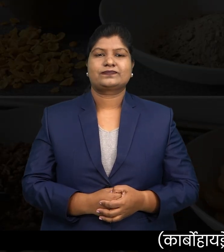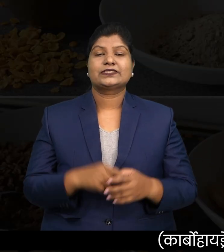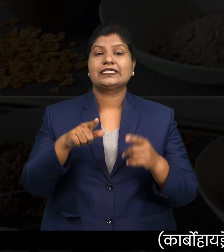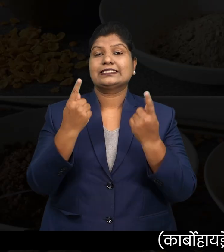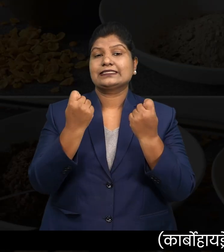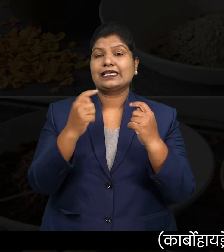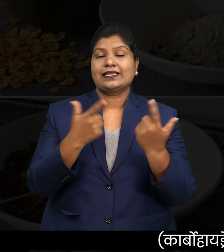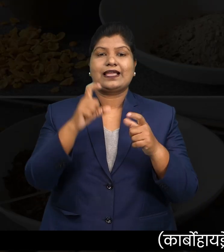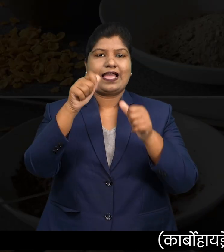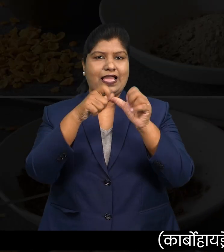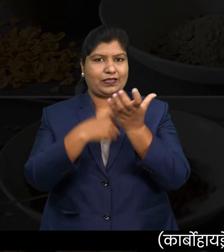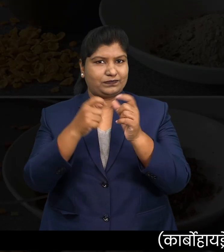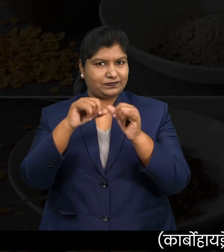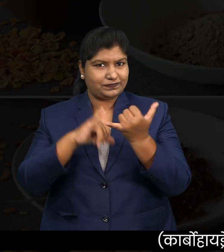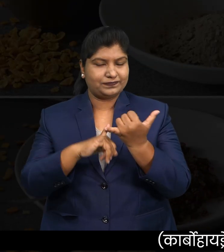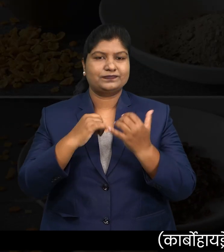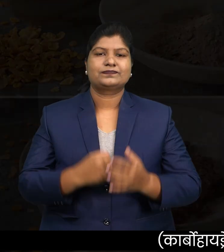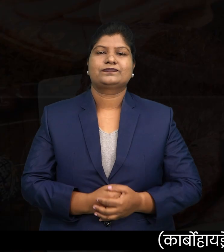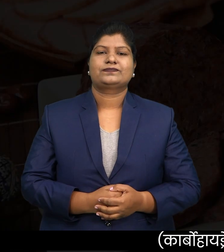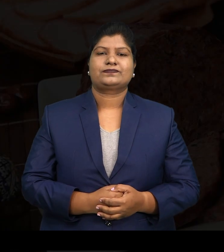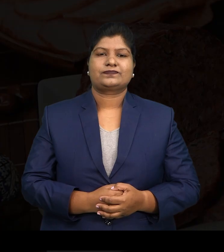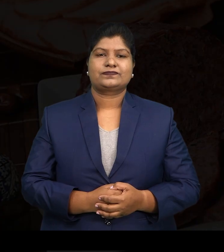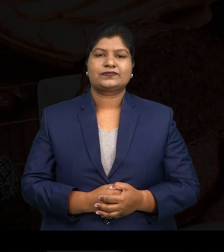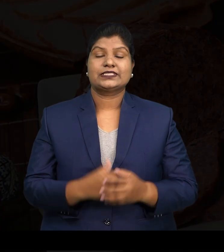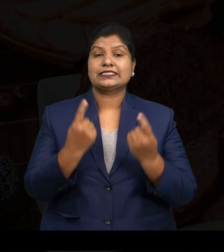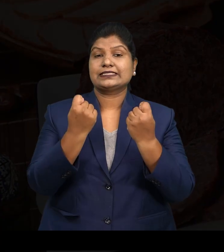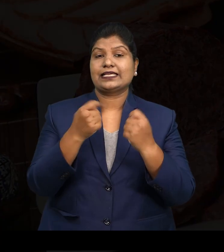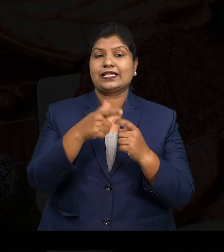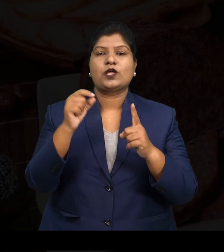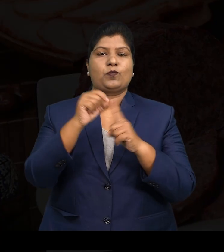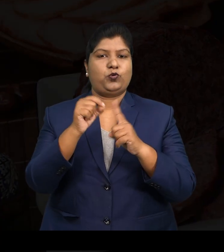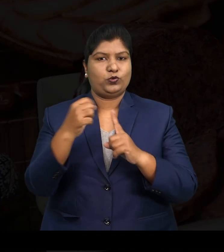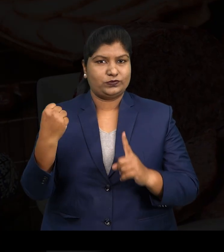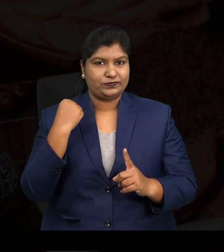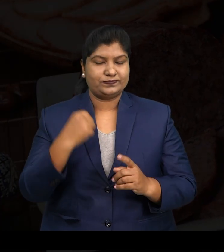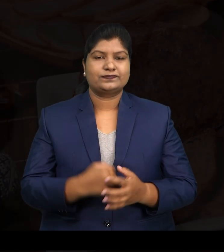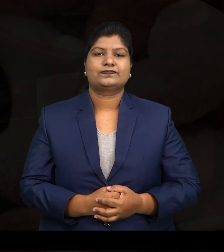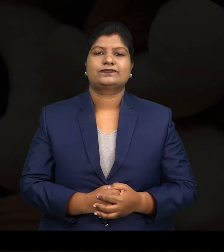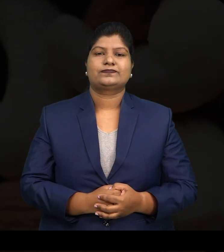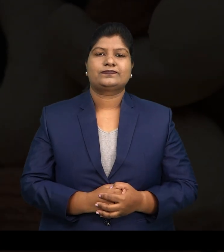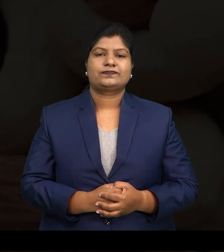कार्बोहायड्रेट्ससाठी म्हणजे कर्बोदकांसाठी चाचणी, प्रथिनांसाठी चाचणी,